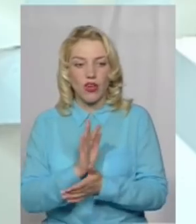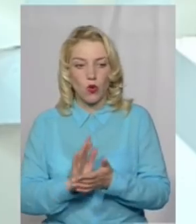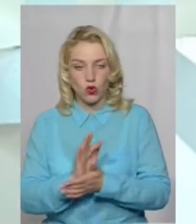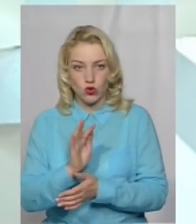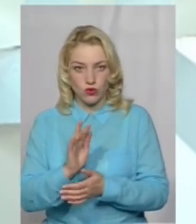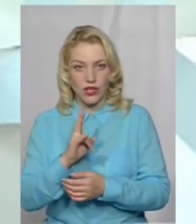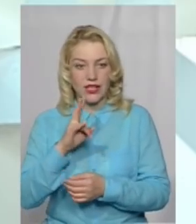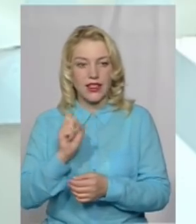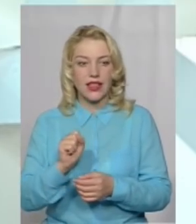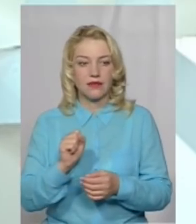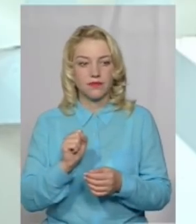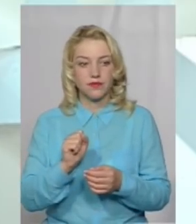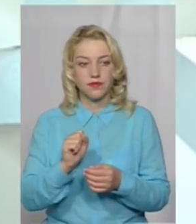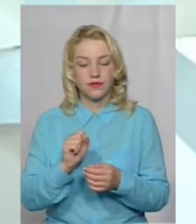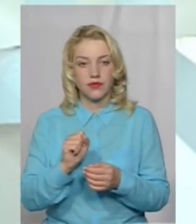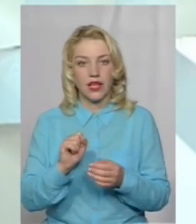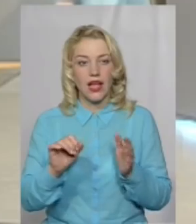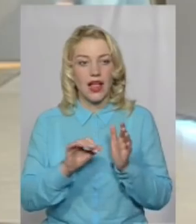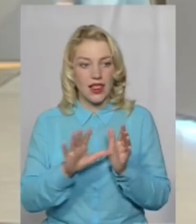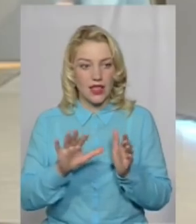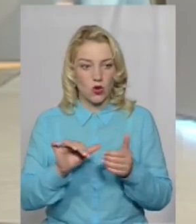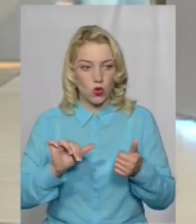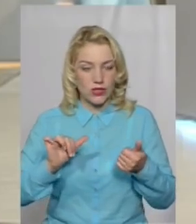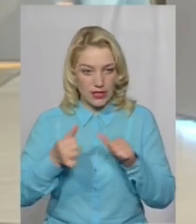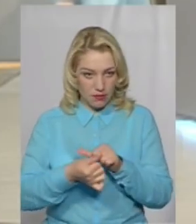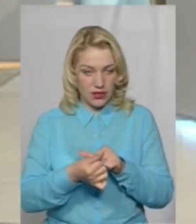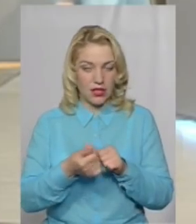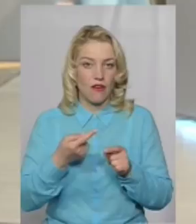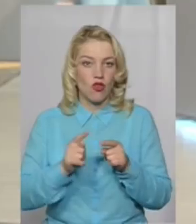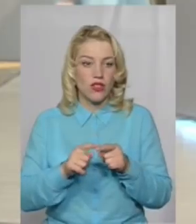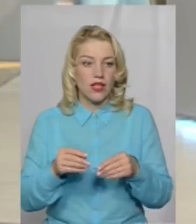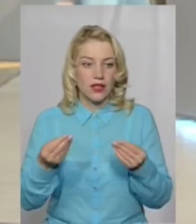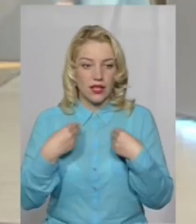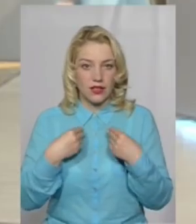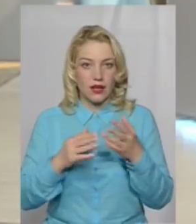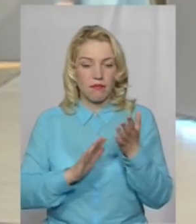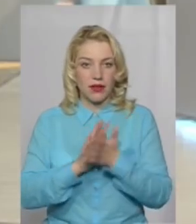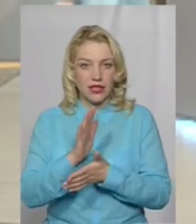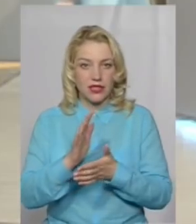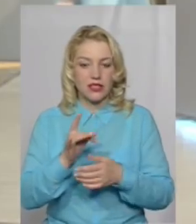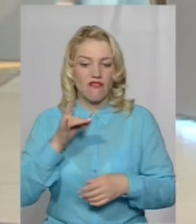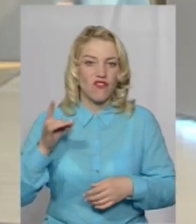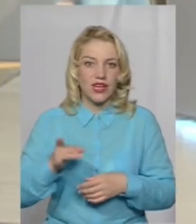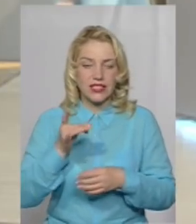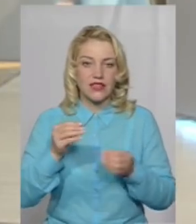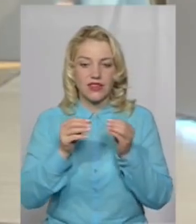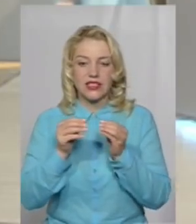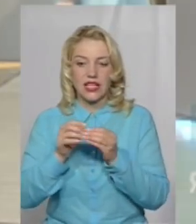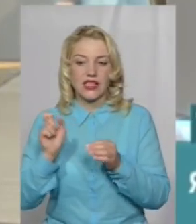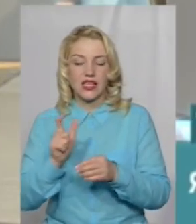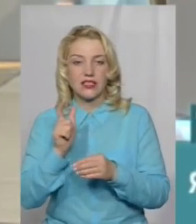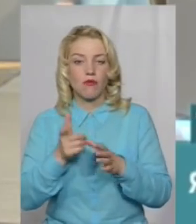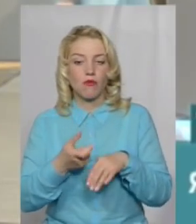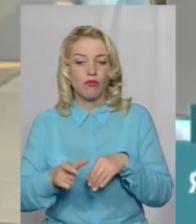вирощуванні на, як енергозамінник. От. Тобто вона дає приріст в рази, а то й в десятки разів більше,